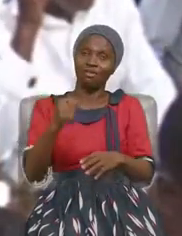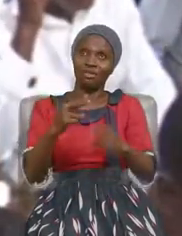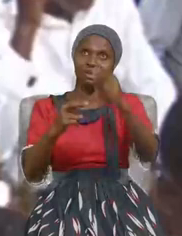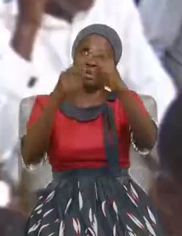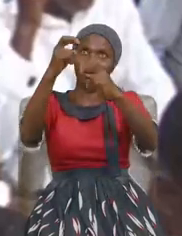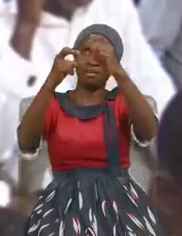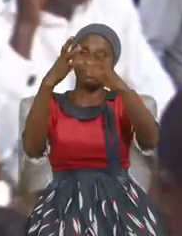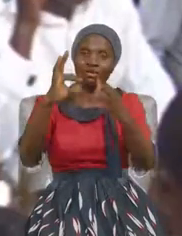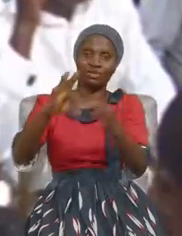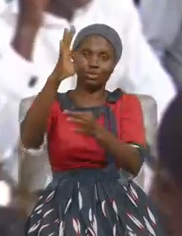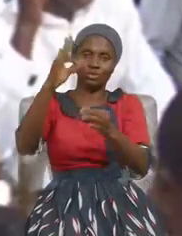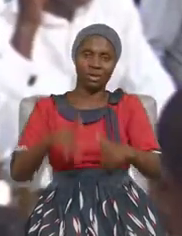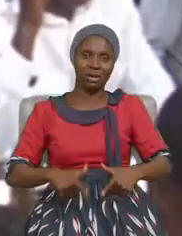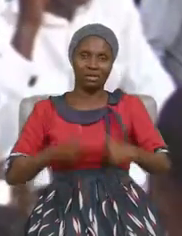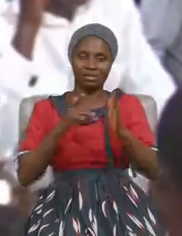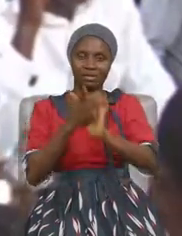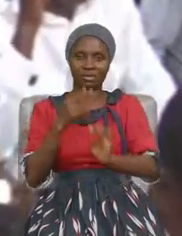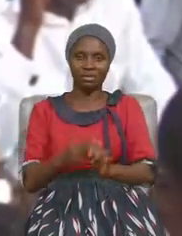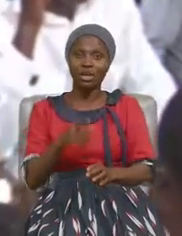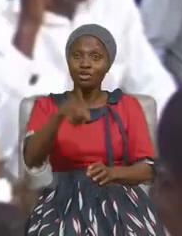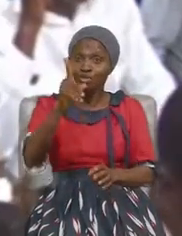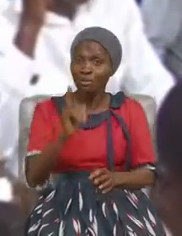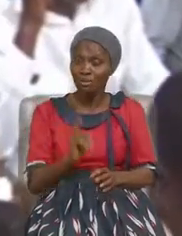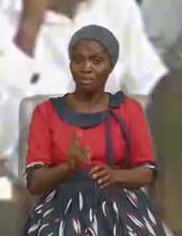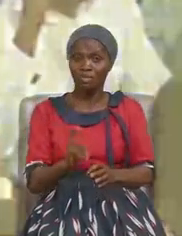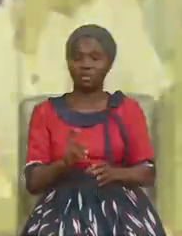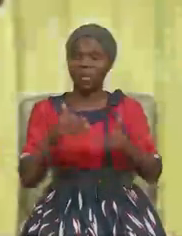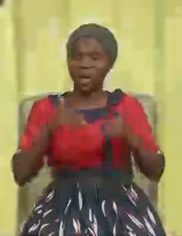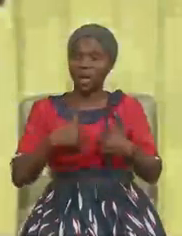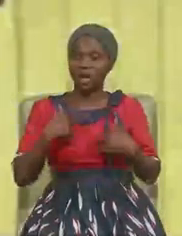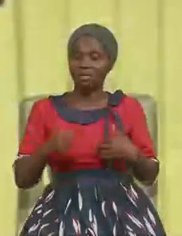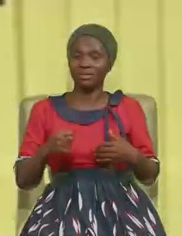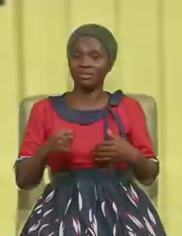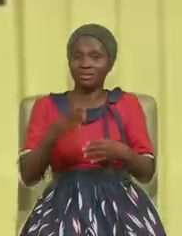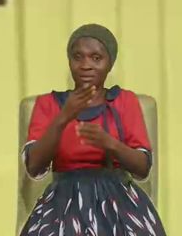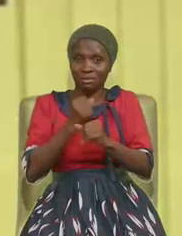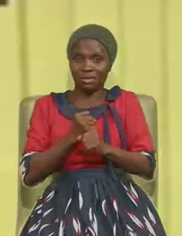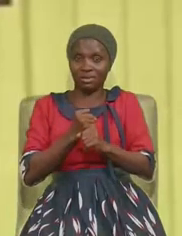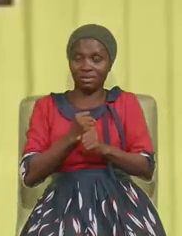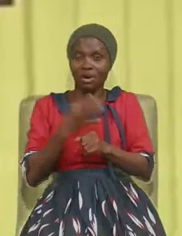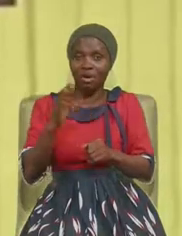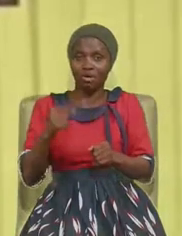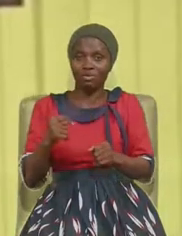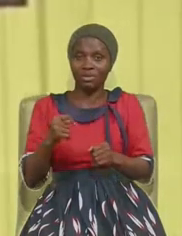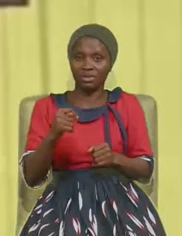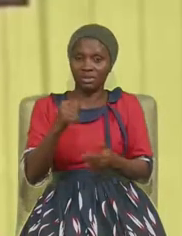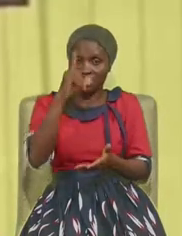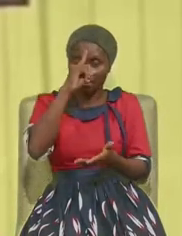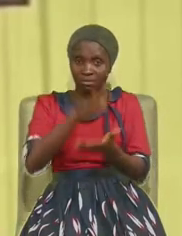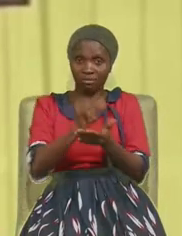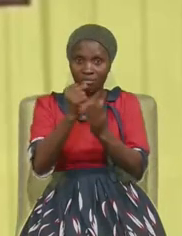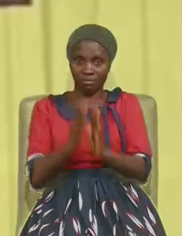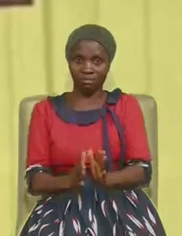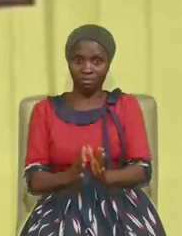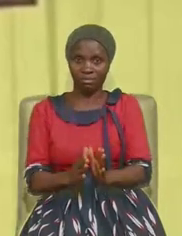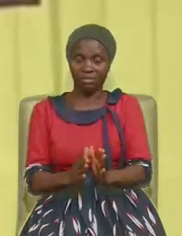spiritualité. Tu dois avoir la possession des saints. Une